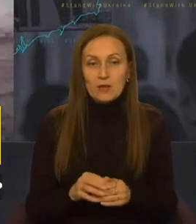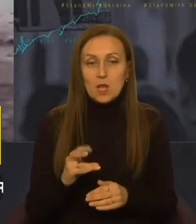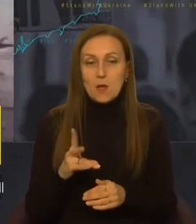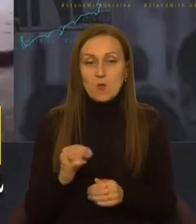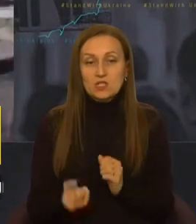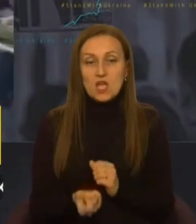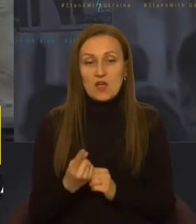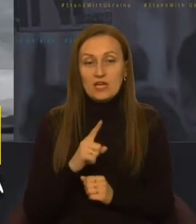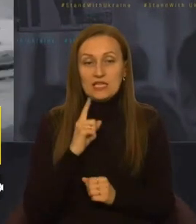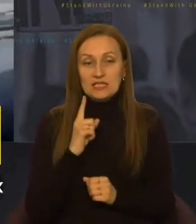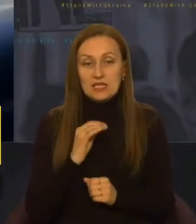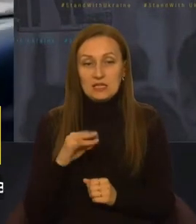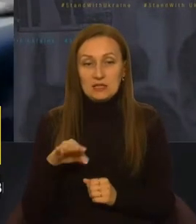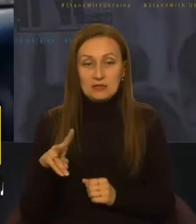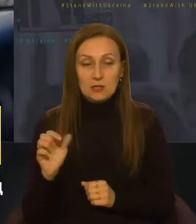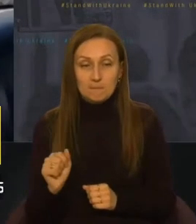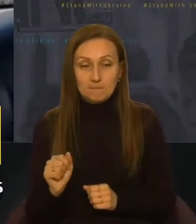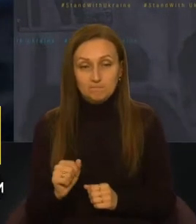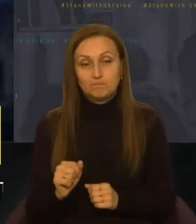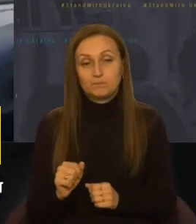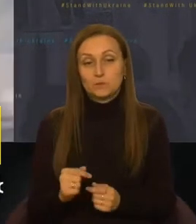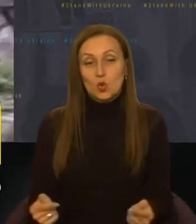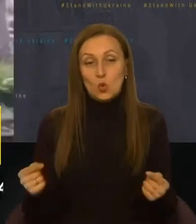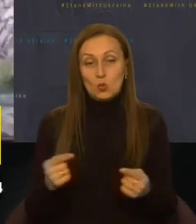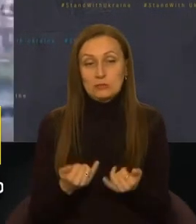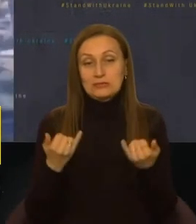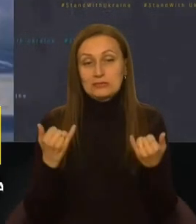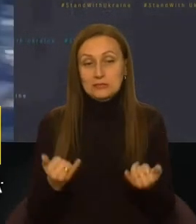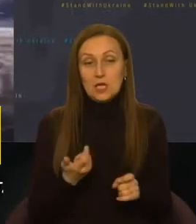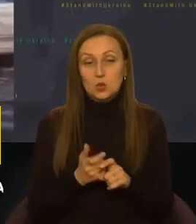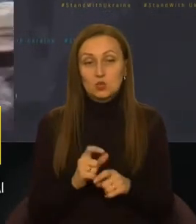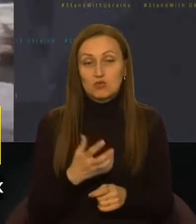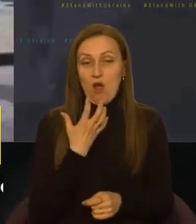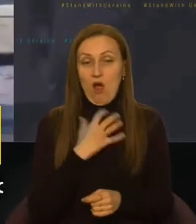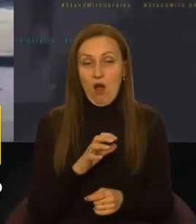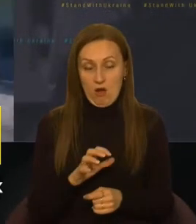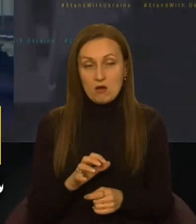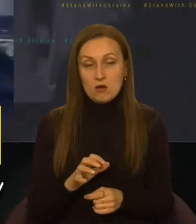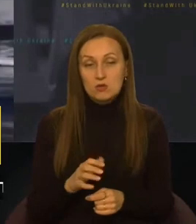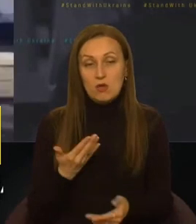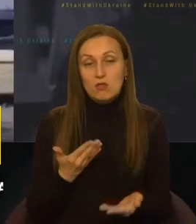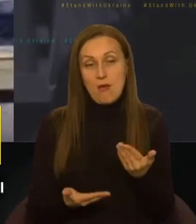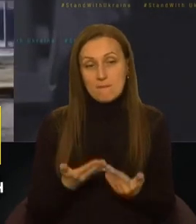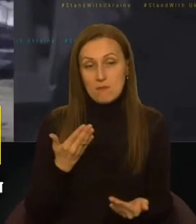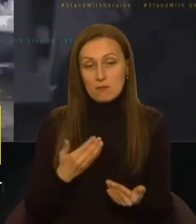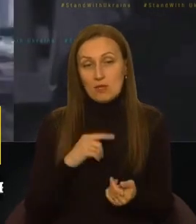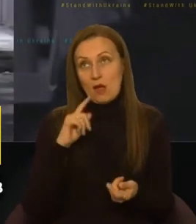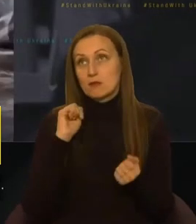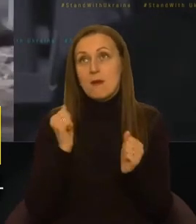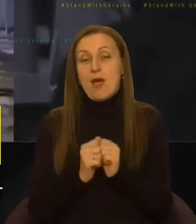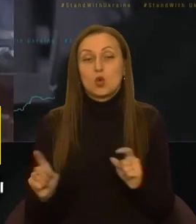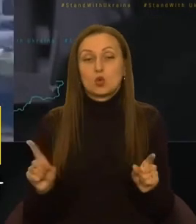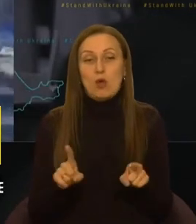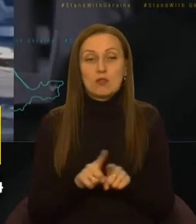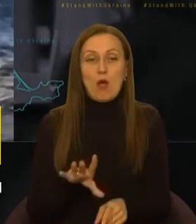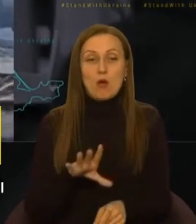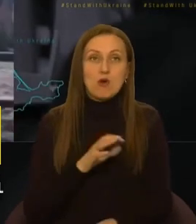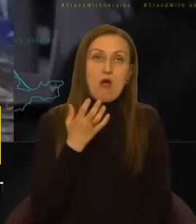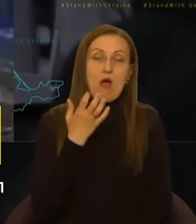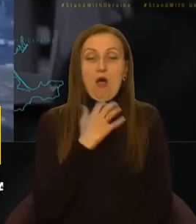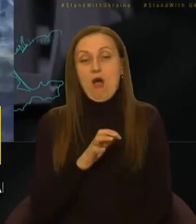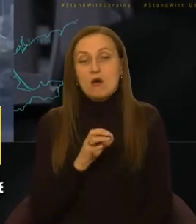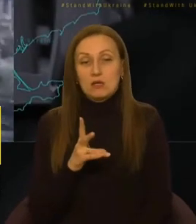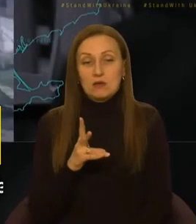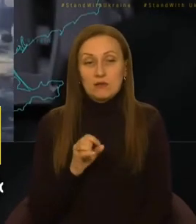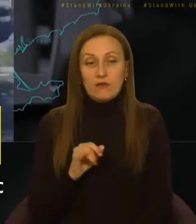посадках з'явилася зеленка. Відповідно, зараз дуже гаряче, напевно, що я не пам'ятаю, щоб так було гаряче,